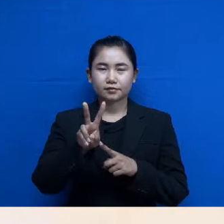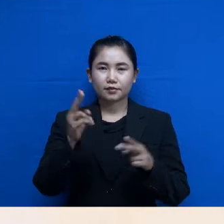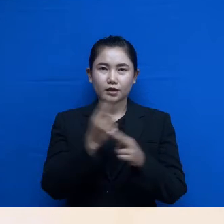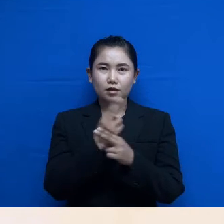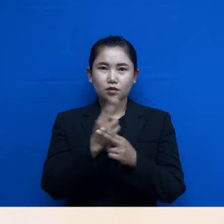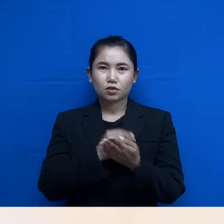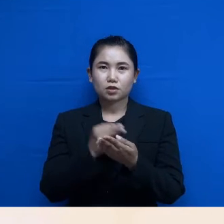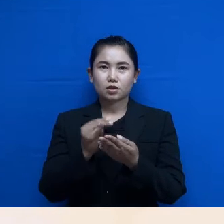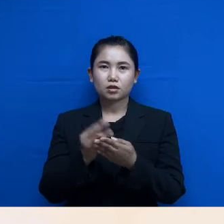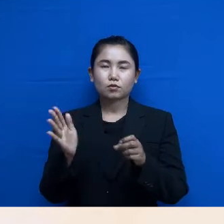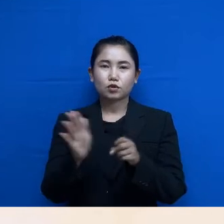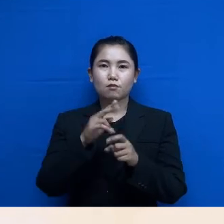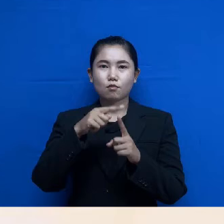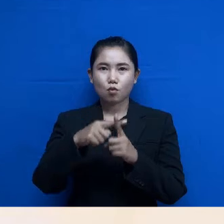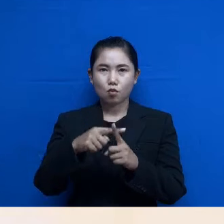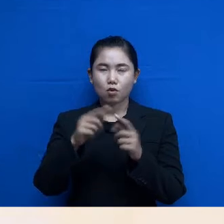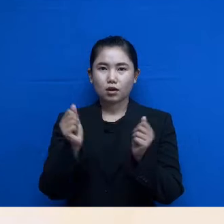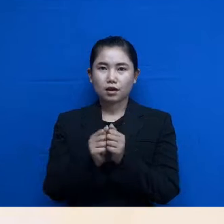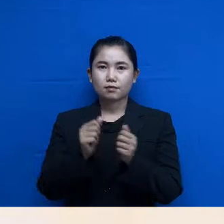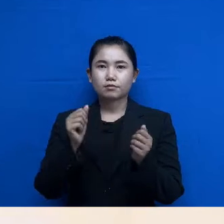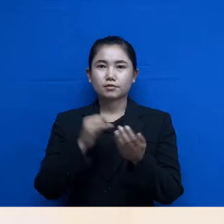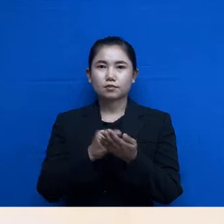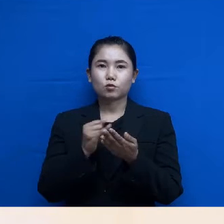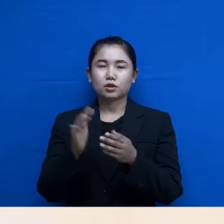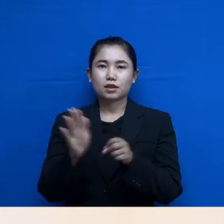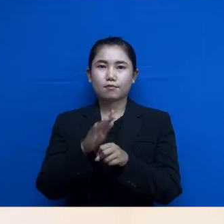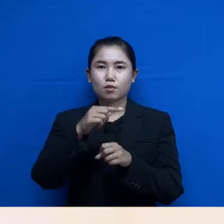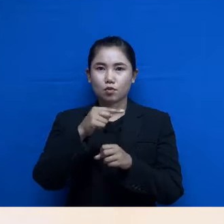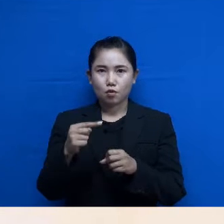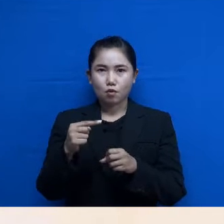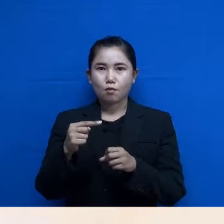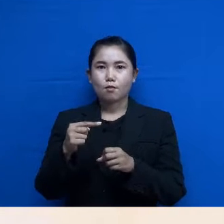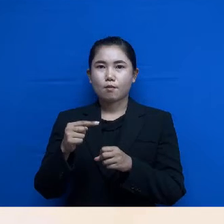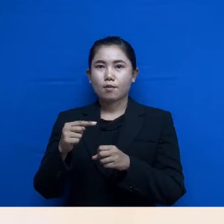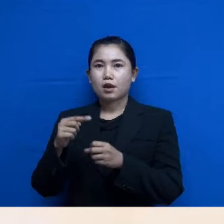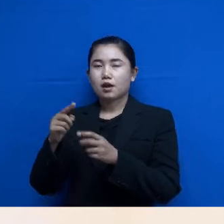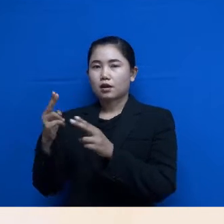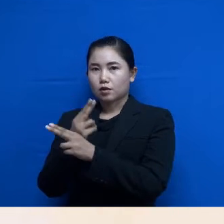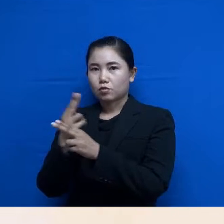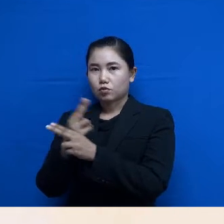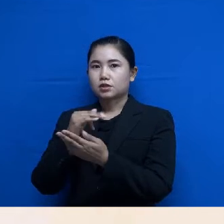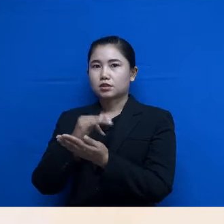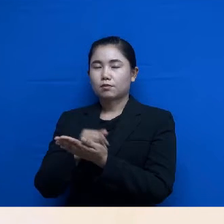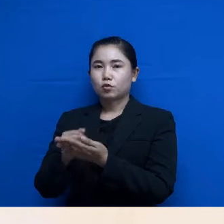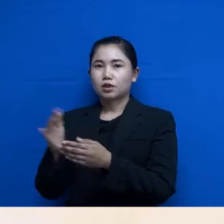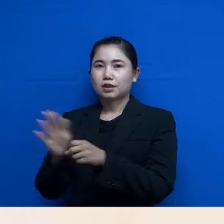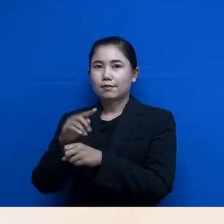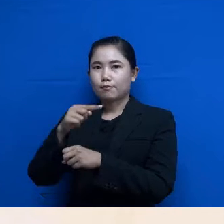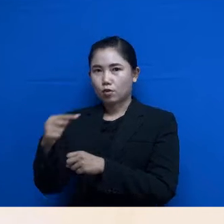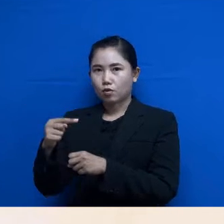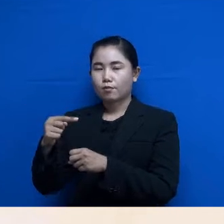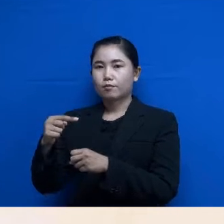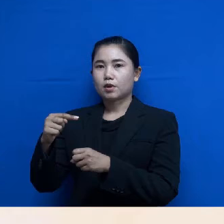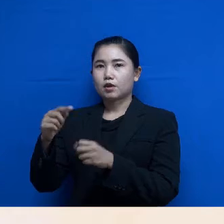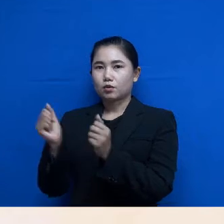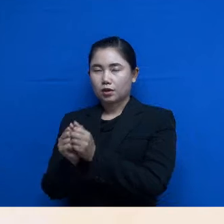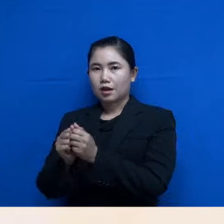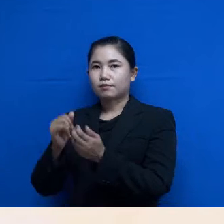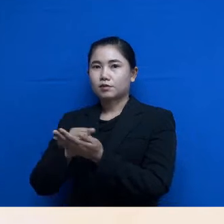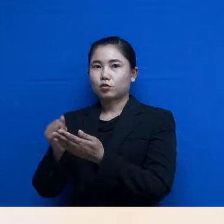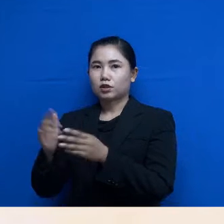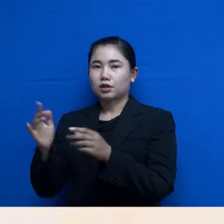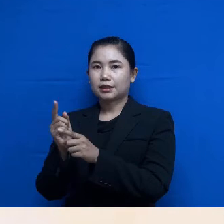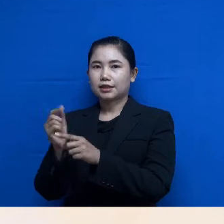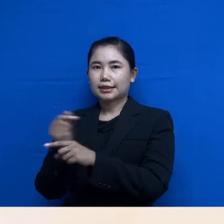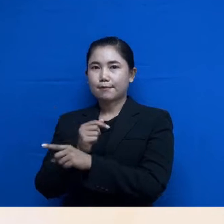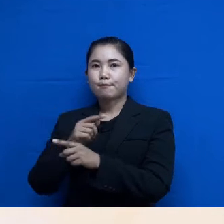2การคูณจำนวนเต็มบวกด้วยจำนวนเต็มลบและการคูณจํานวนเต็มลบด้วยจำนวน